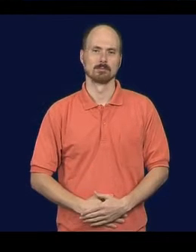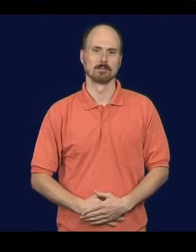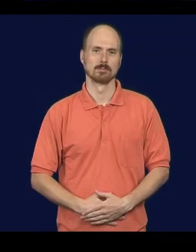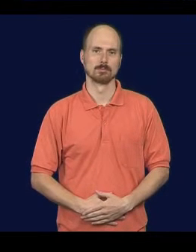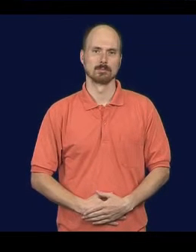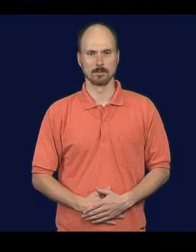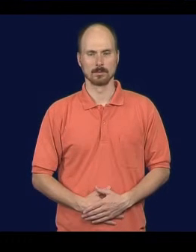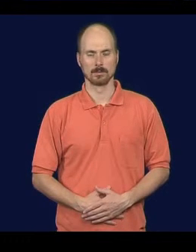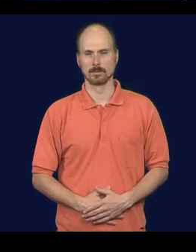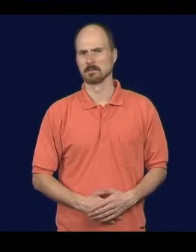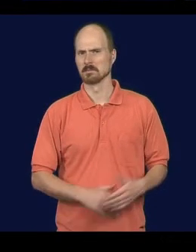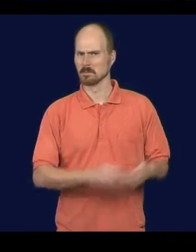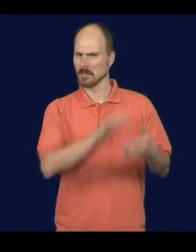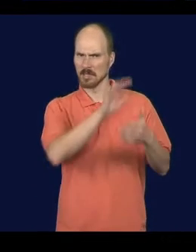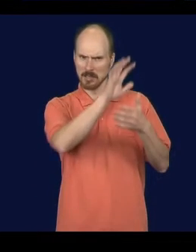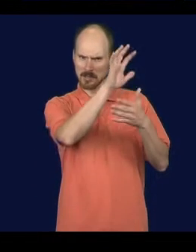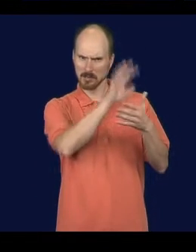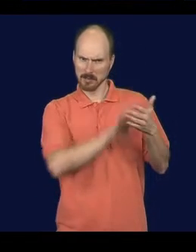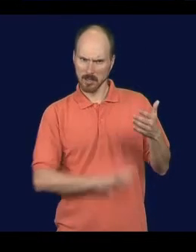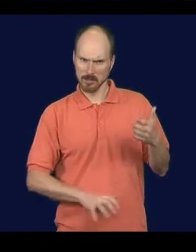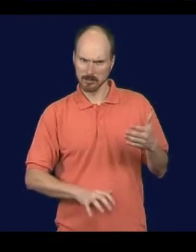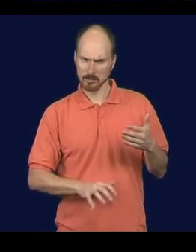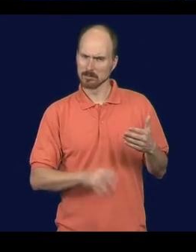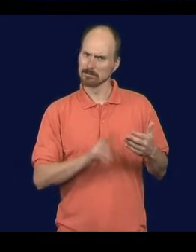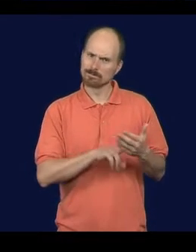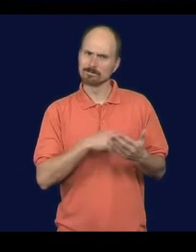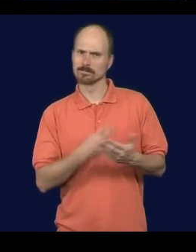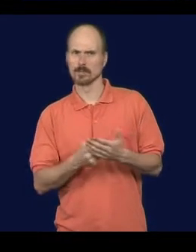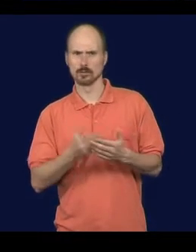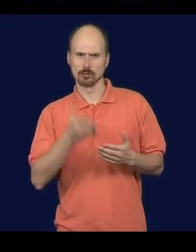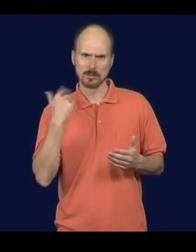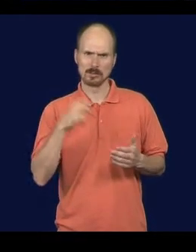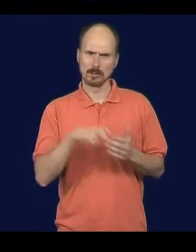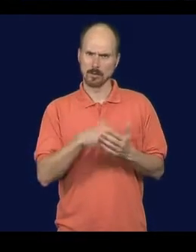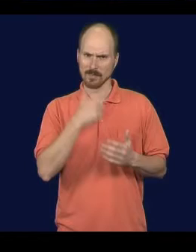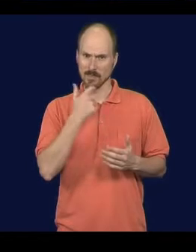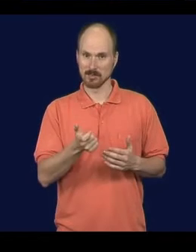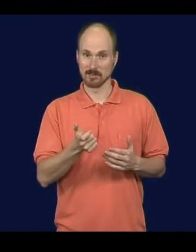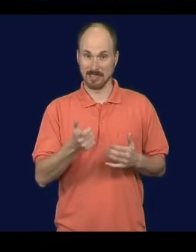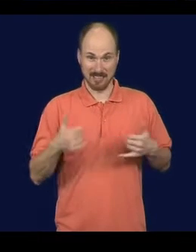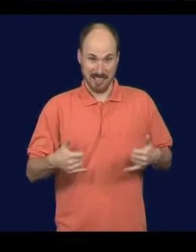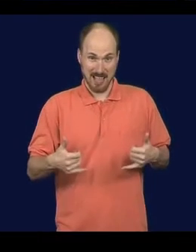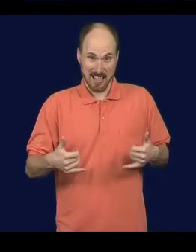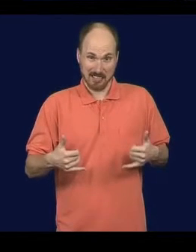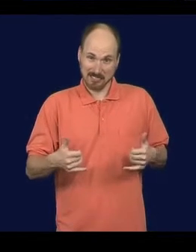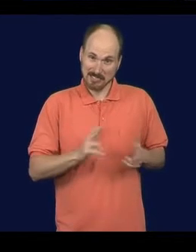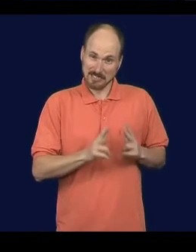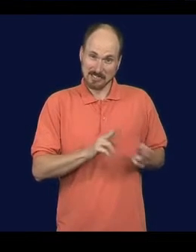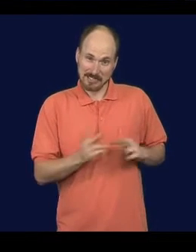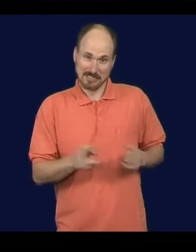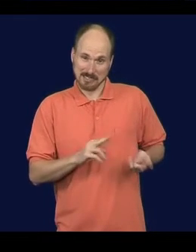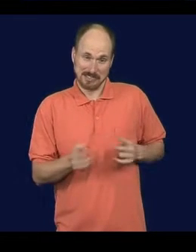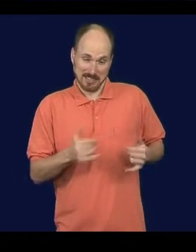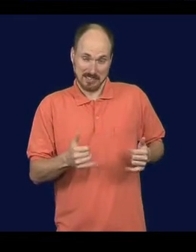Tak, ještě někdo nějaký komentář nebo dotaz? Tak poslední, prosím. Abychom stihli, ještě nás čeká jedna přednáška.